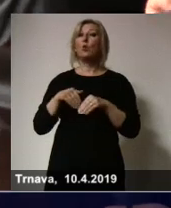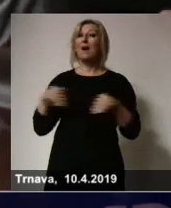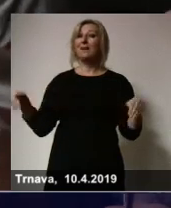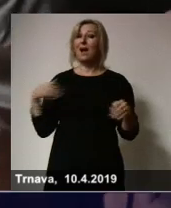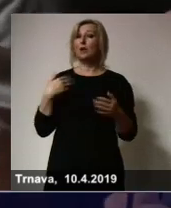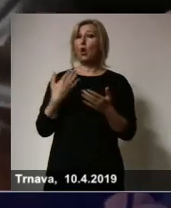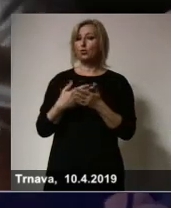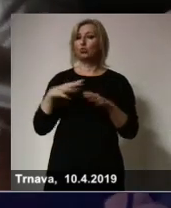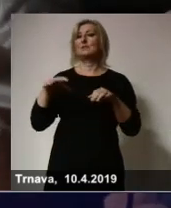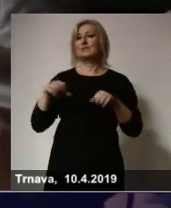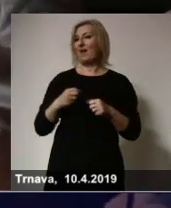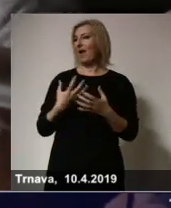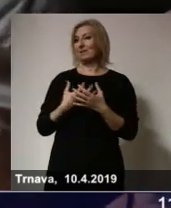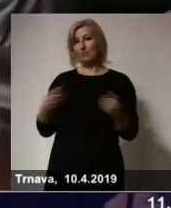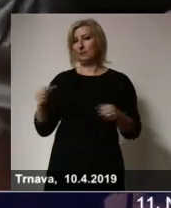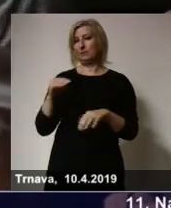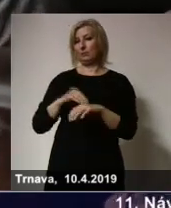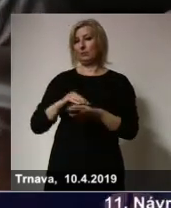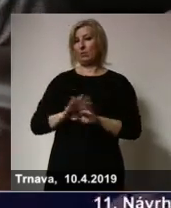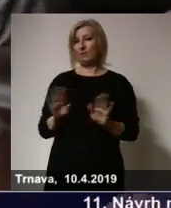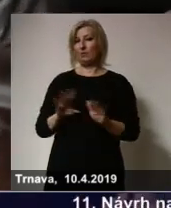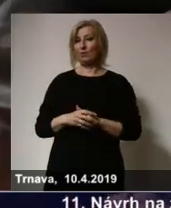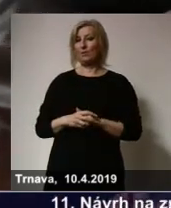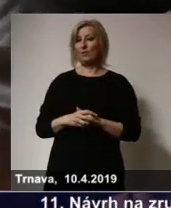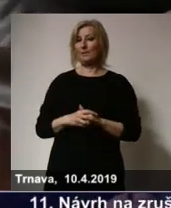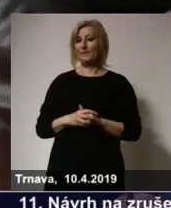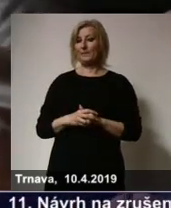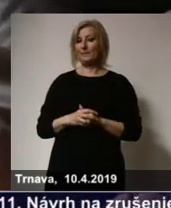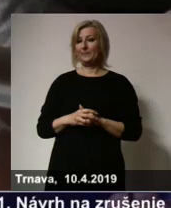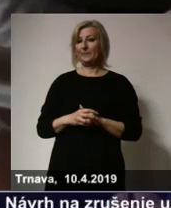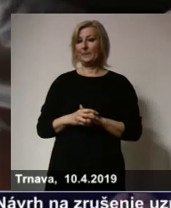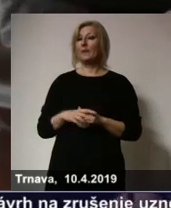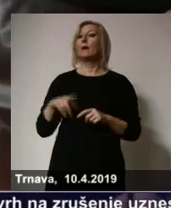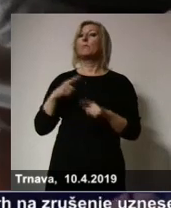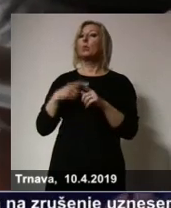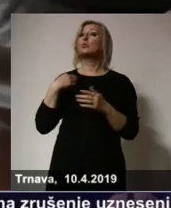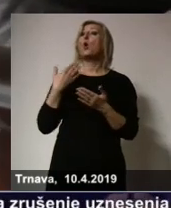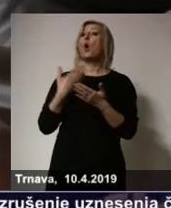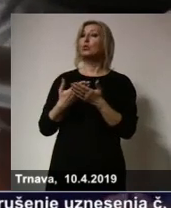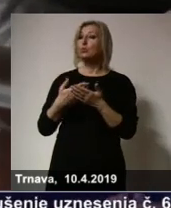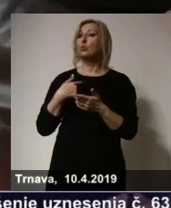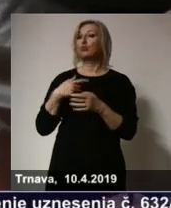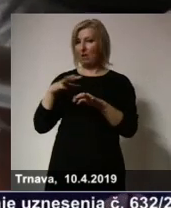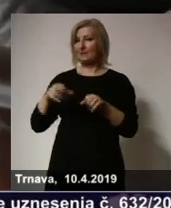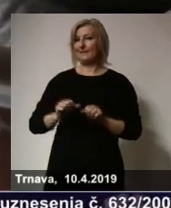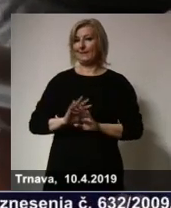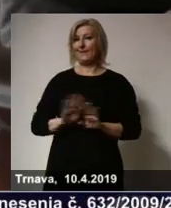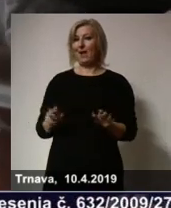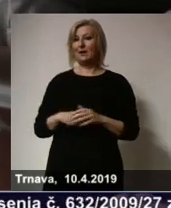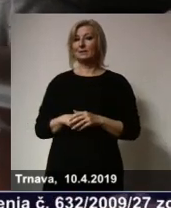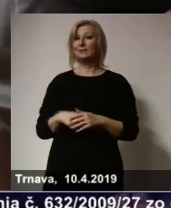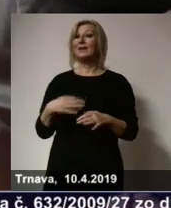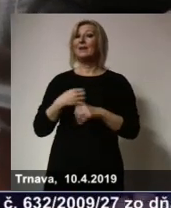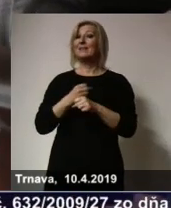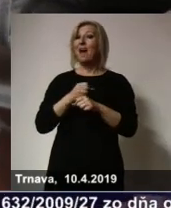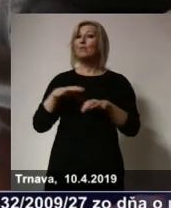odporúčaním schváliť bez pripomienok a s odporúčaním schváliť. Návrh uznesenia, keďže